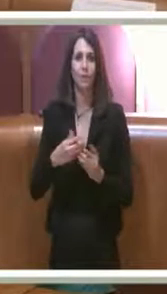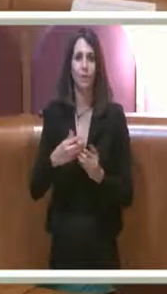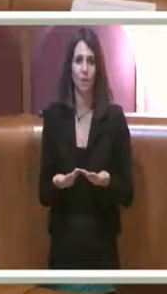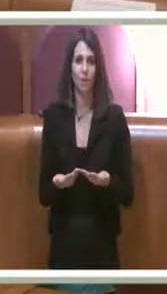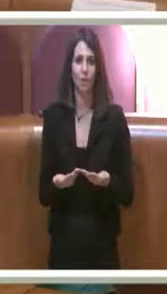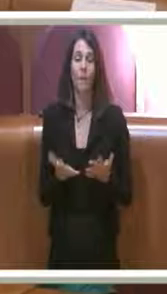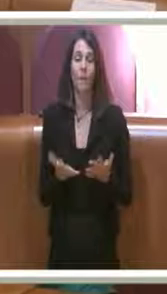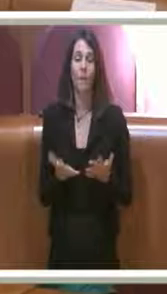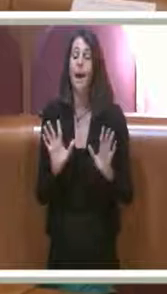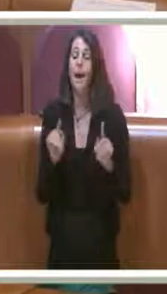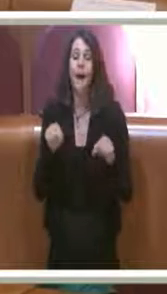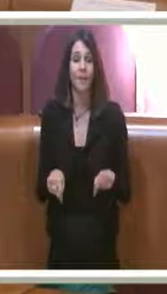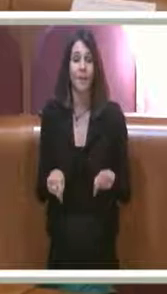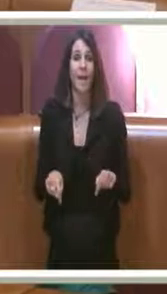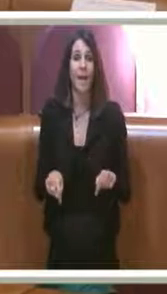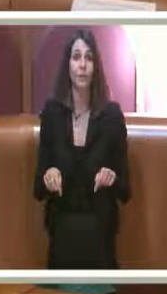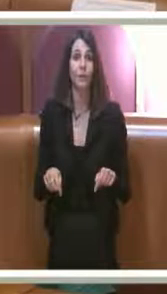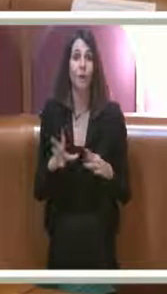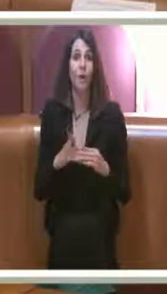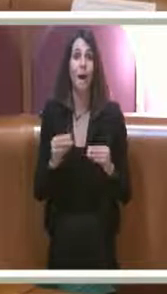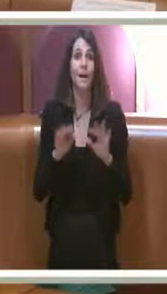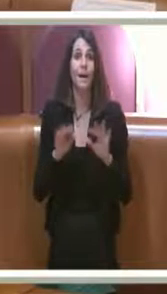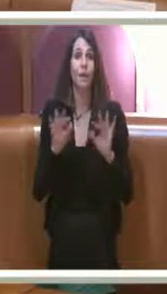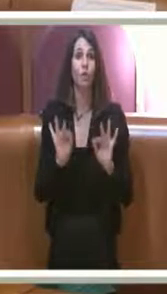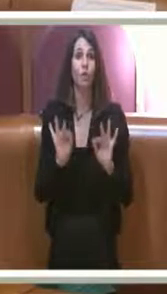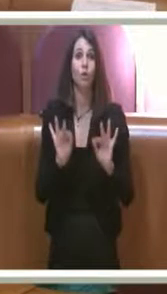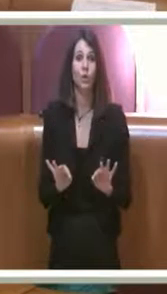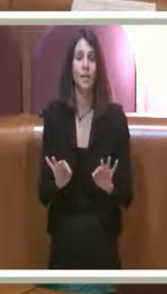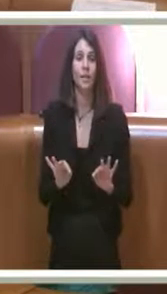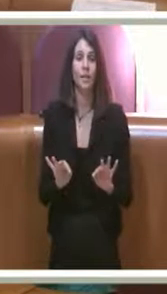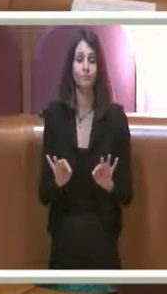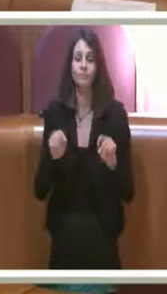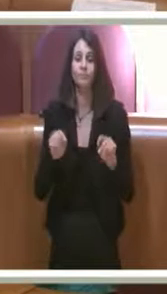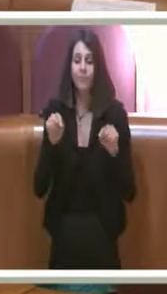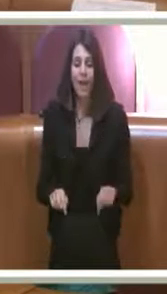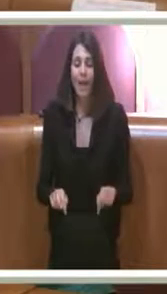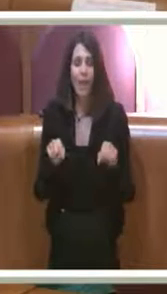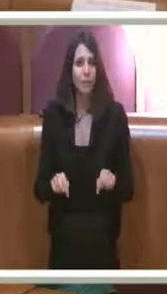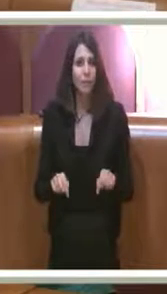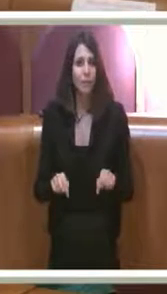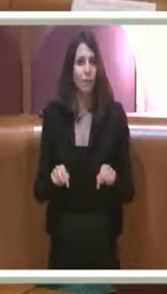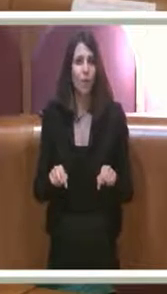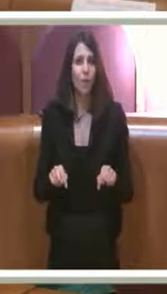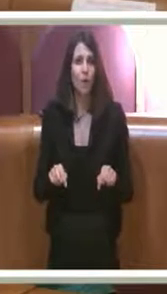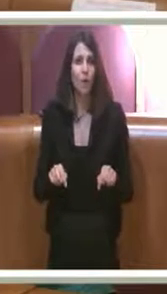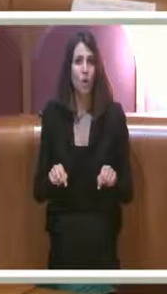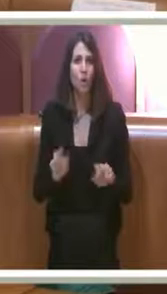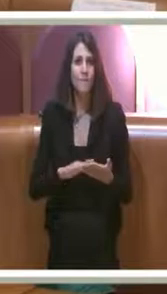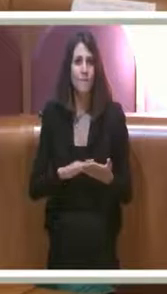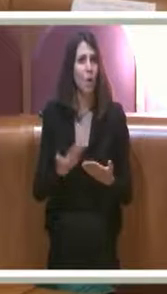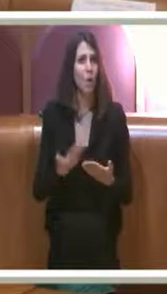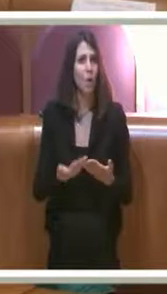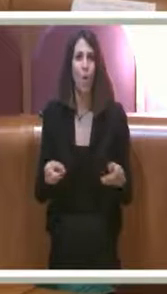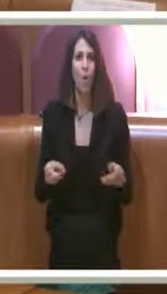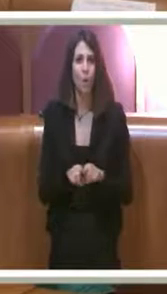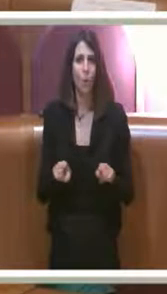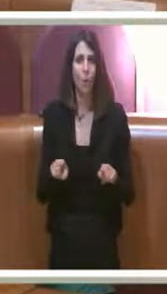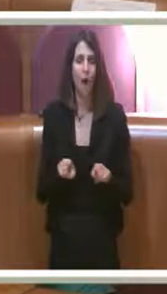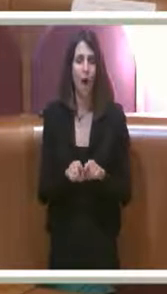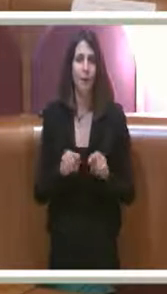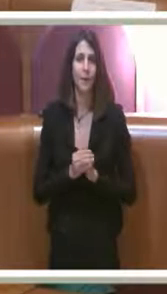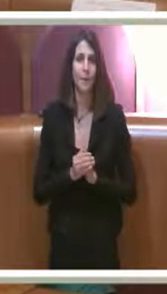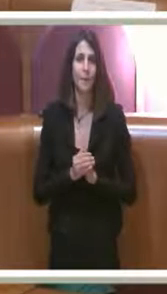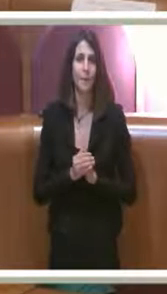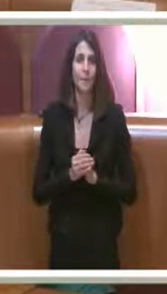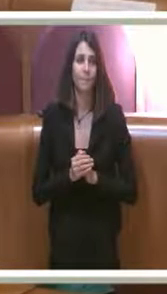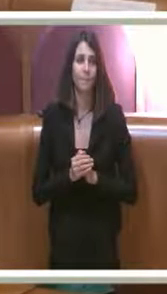stata fatta e non toglie il fatto che sia stata fatta adesso, non toglie il valore che ha. Quindi era una cosa